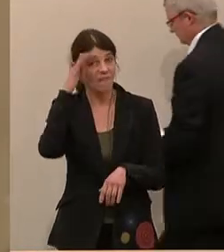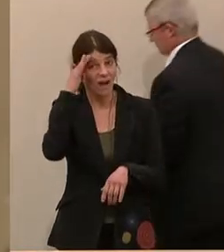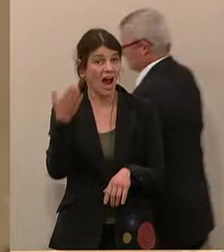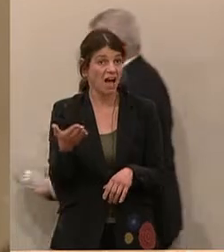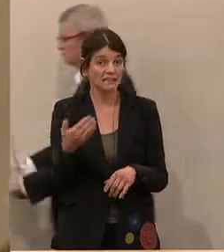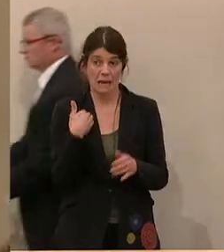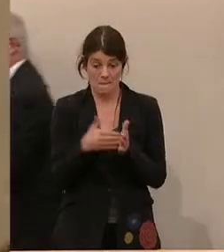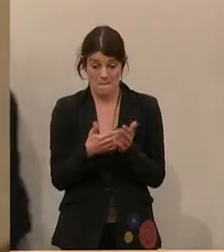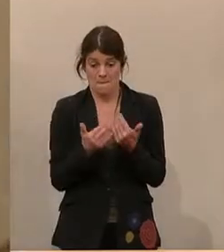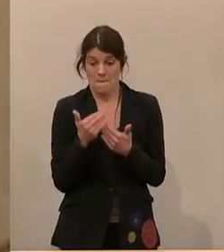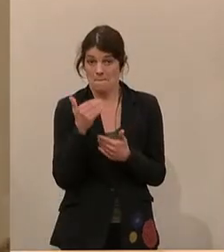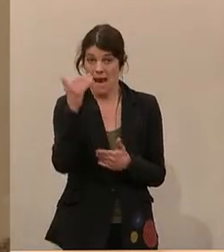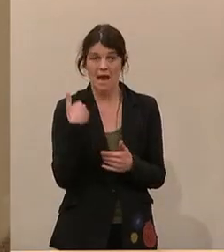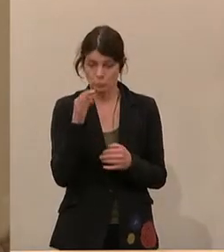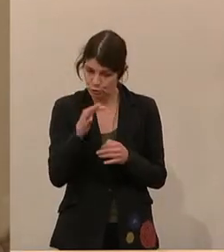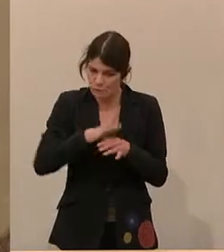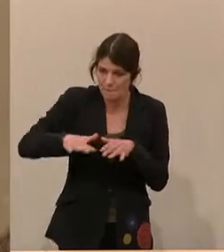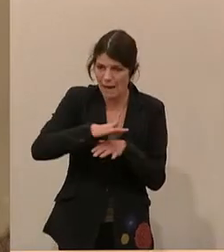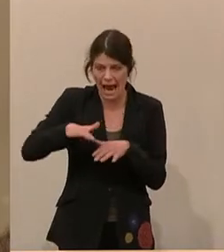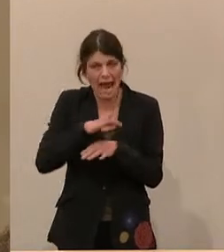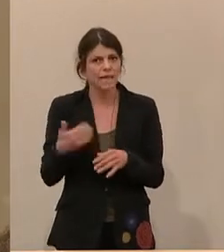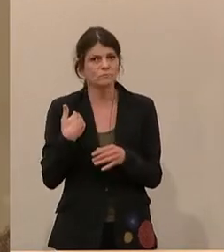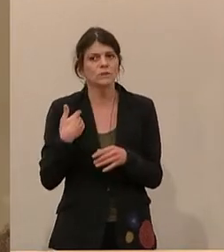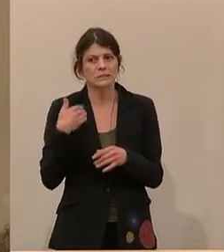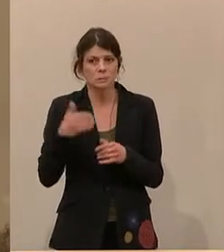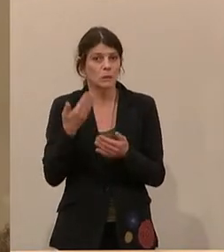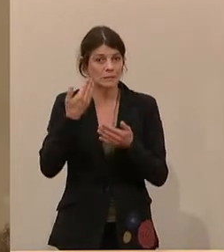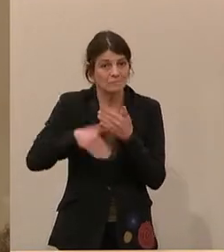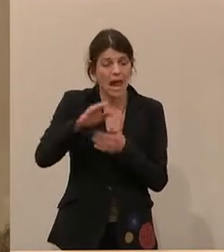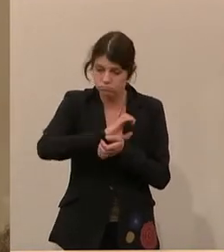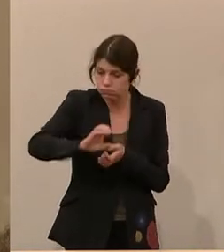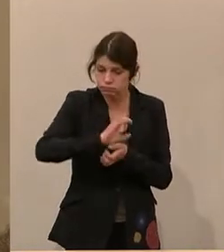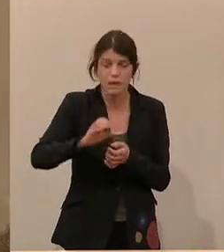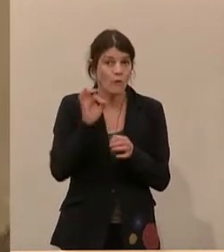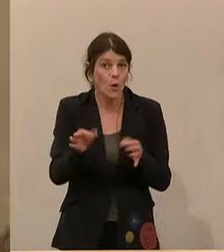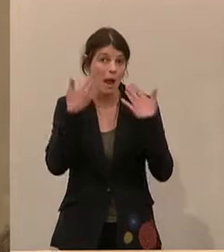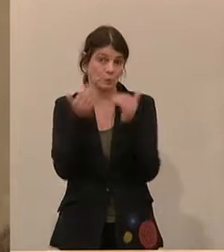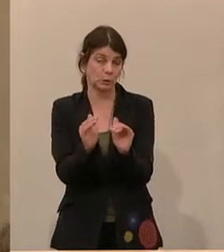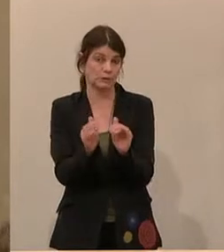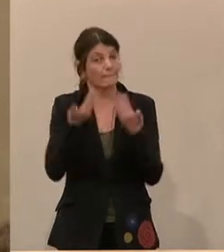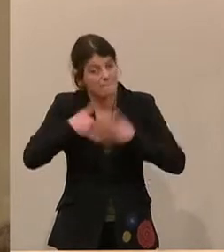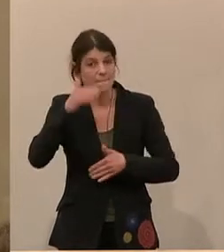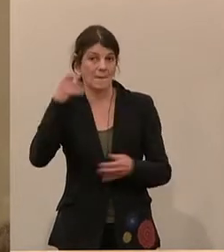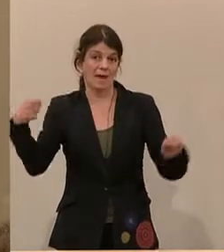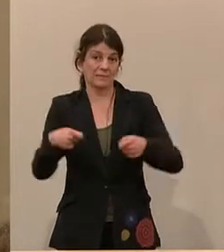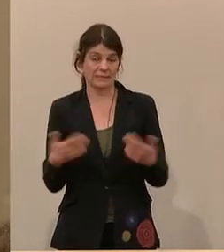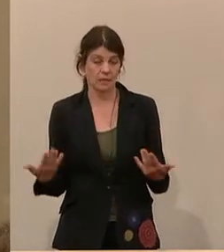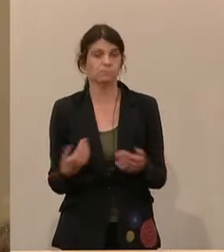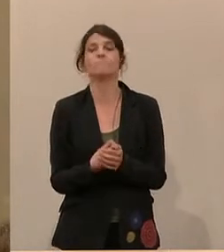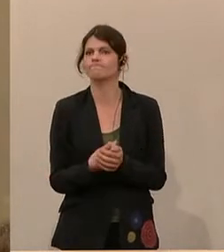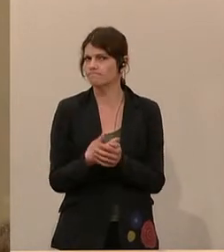Bedarf gäbe, in bestimmten Bereichen, allen voran den Klimaschutz, zusätzlich zu investieren. Was auffallend ist,